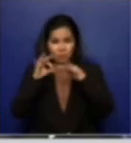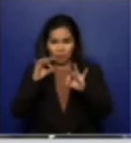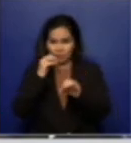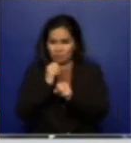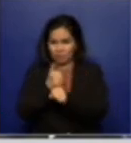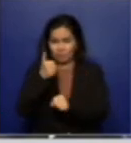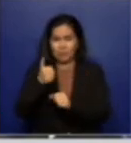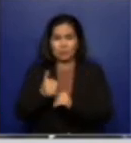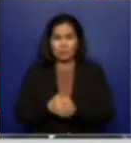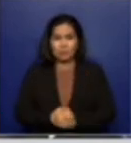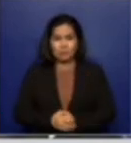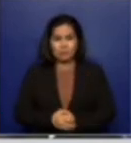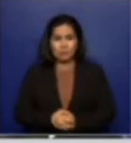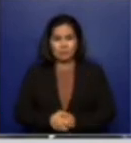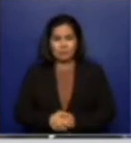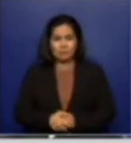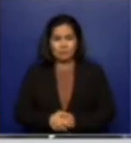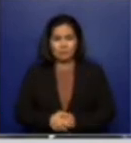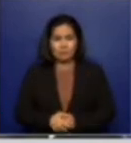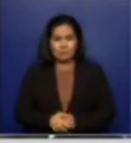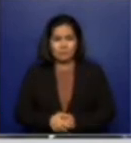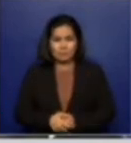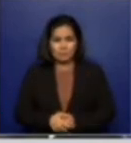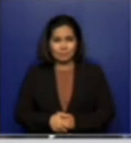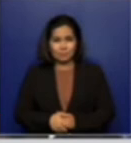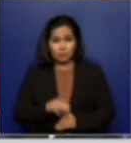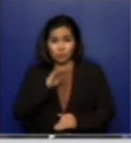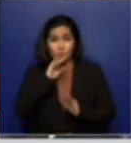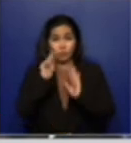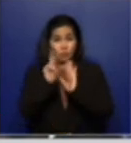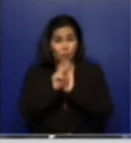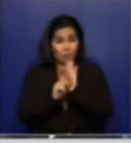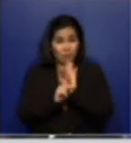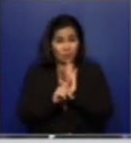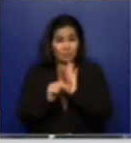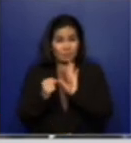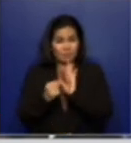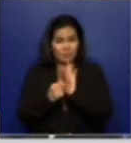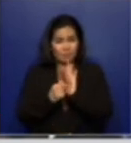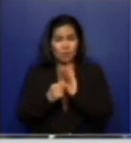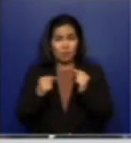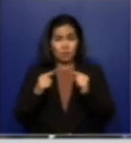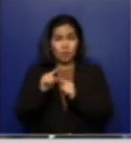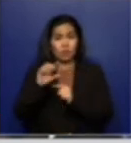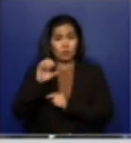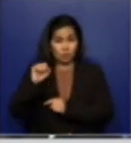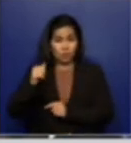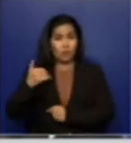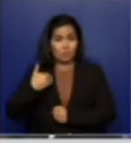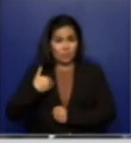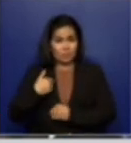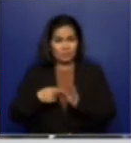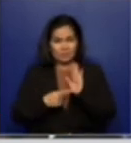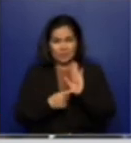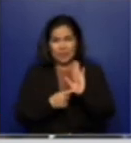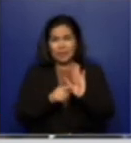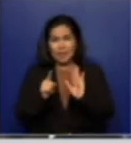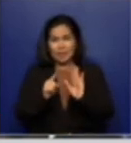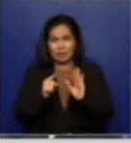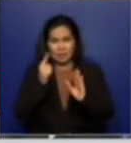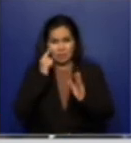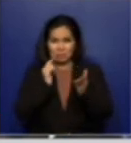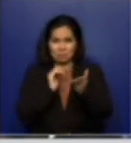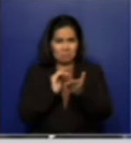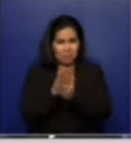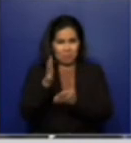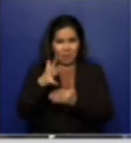างหนึ่งผมเรียนว่าถ้ากฎหมายฉบับนี้ออกในช่วงที่มีสภาผู้แทนราษฎรรับรองไม่มีใครผ่านให้